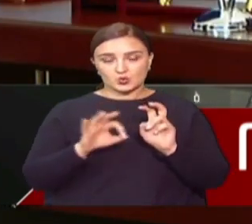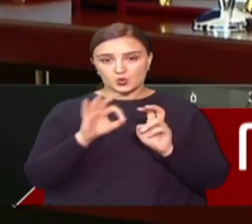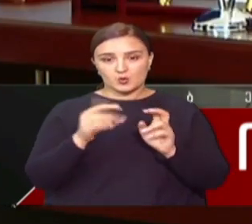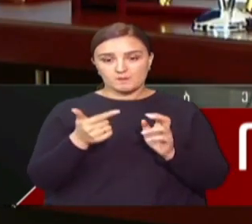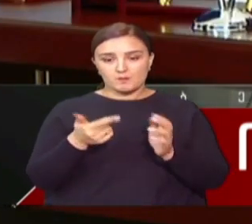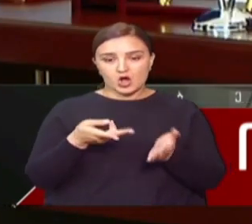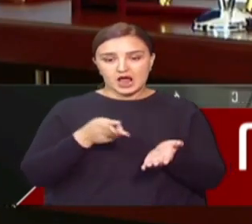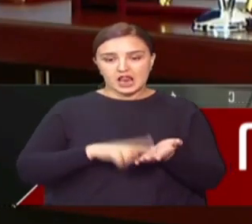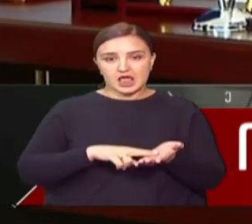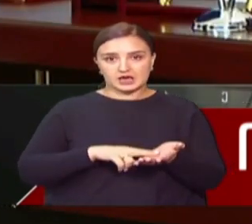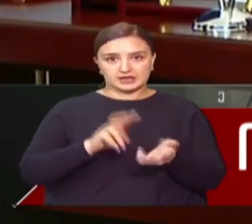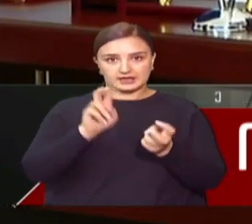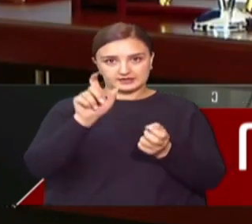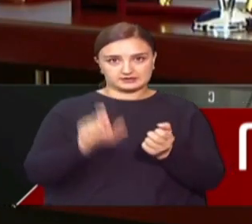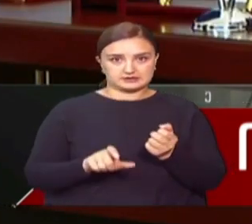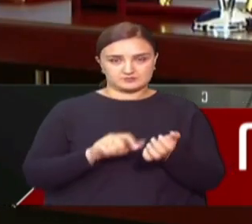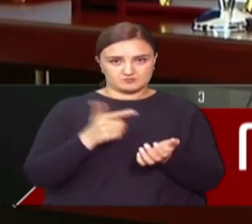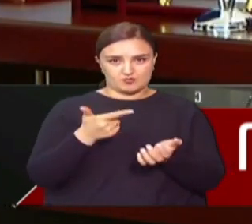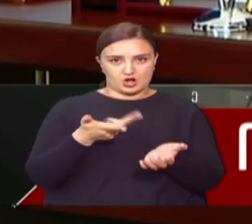ფარცხალაძის მოქალაქეობასთან დაკავშირებით,